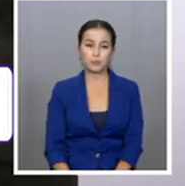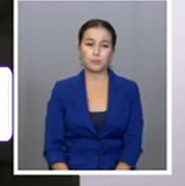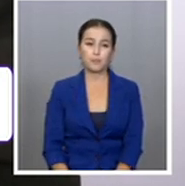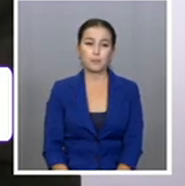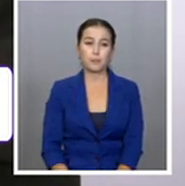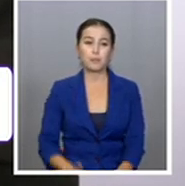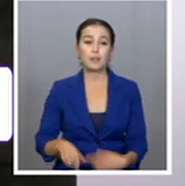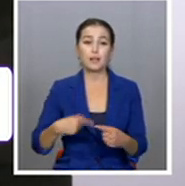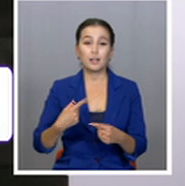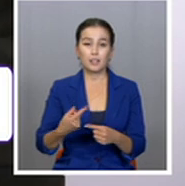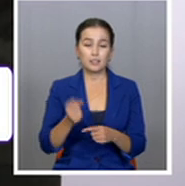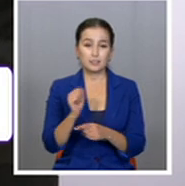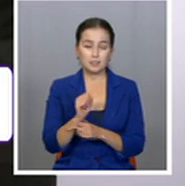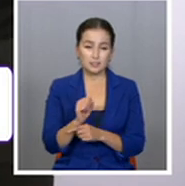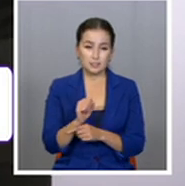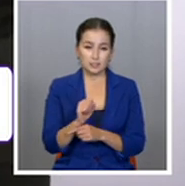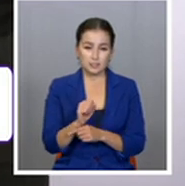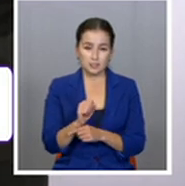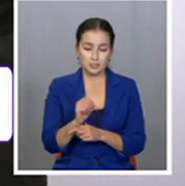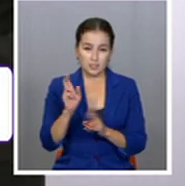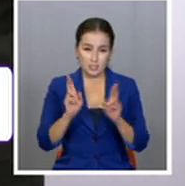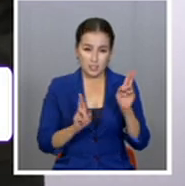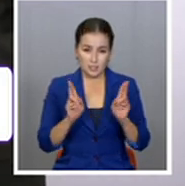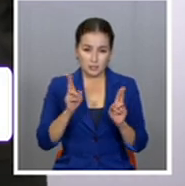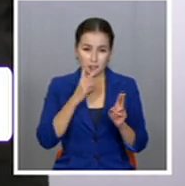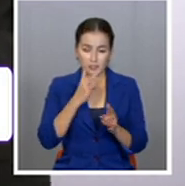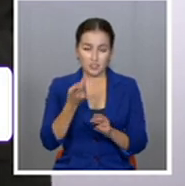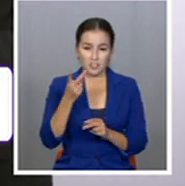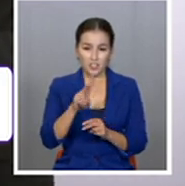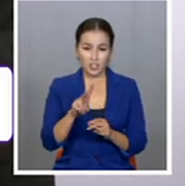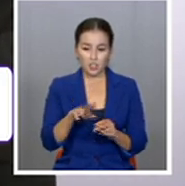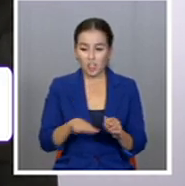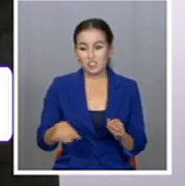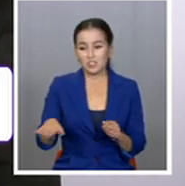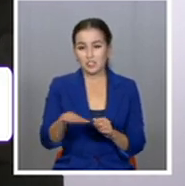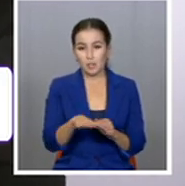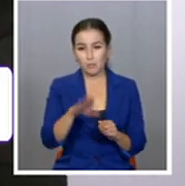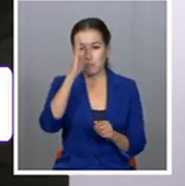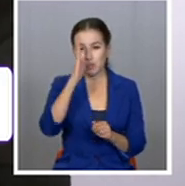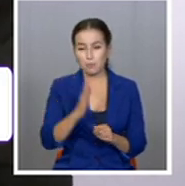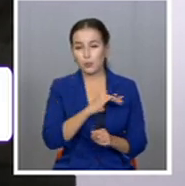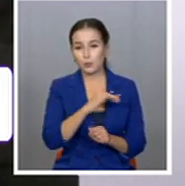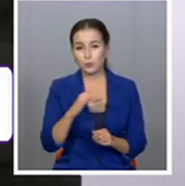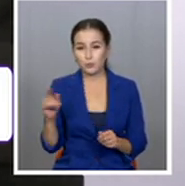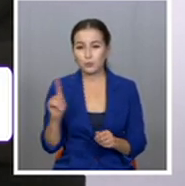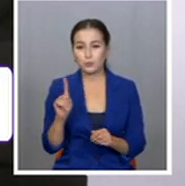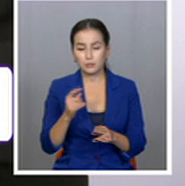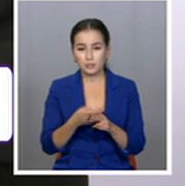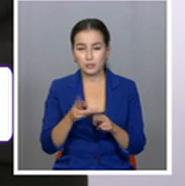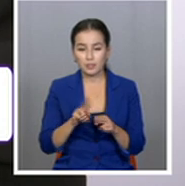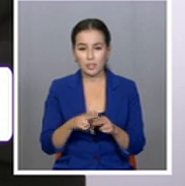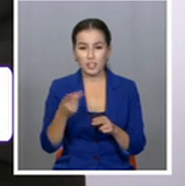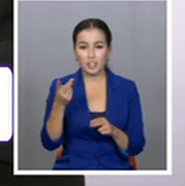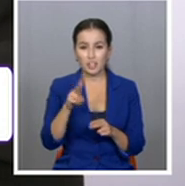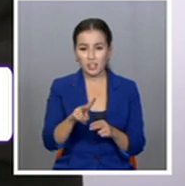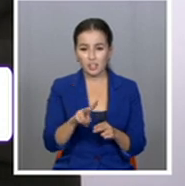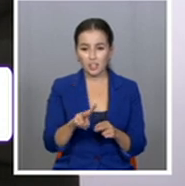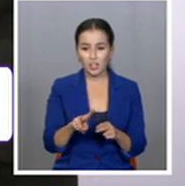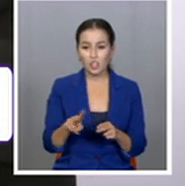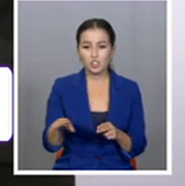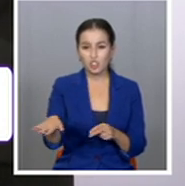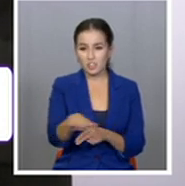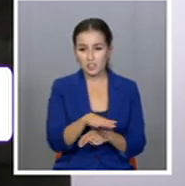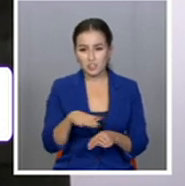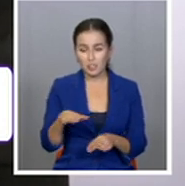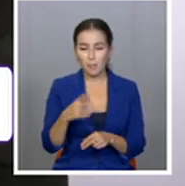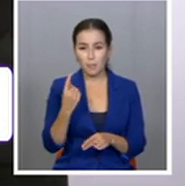Келесі теорема – екі жазықтықтың перпендикулярлығының белгісі. Егер екі жазықтықтың бірі